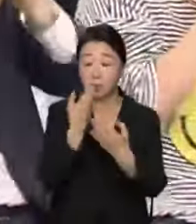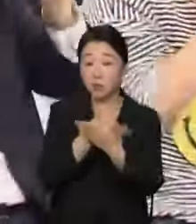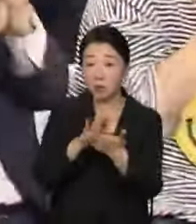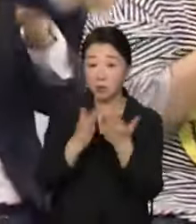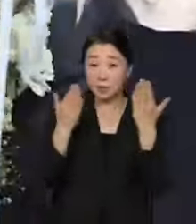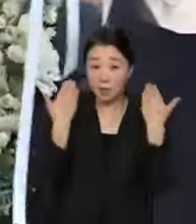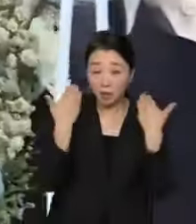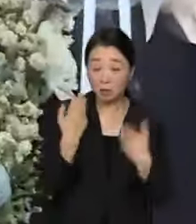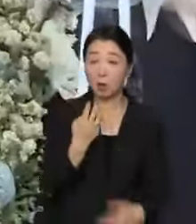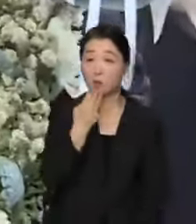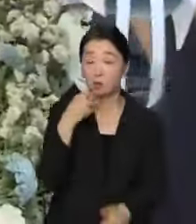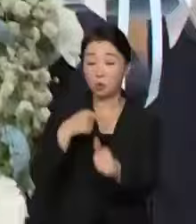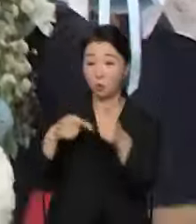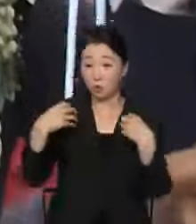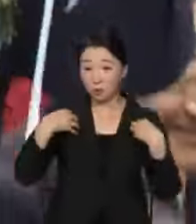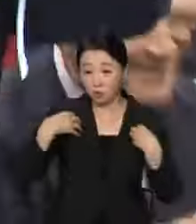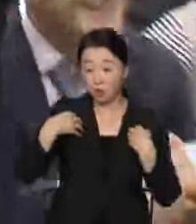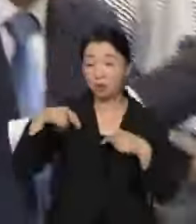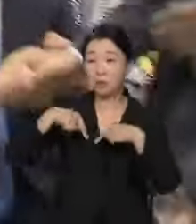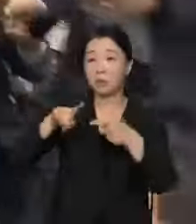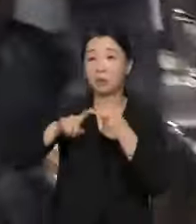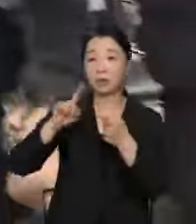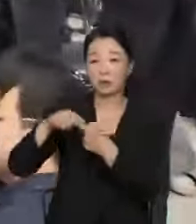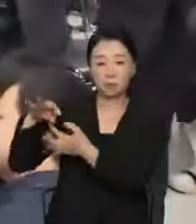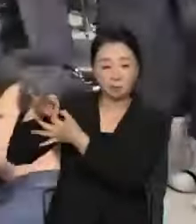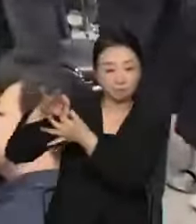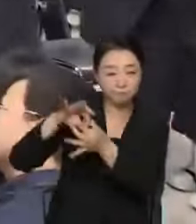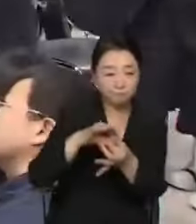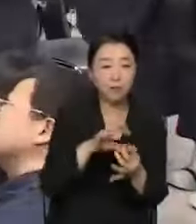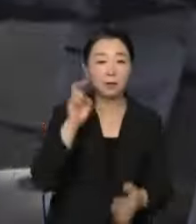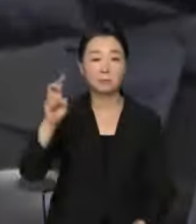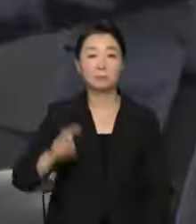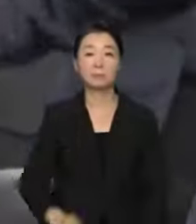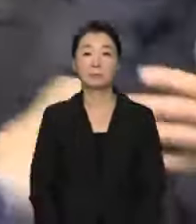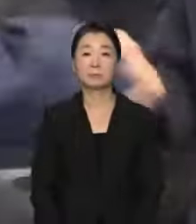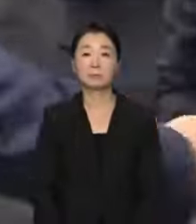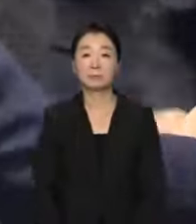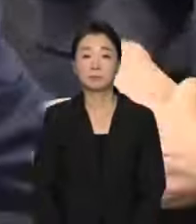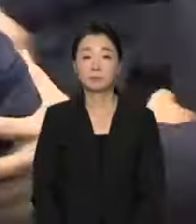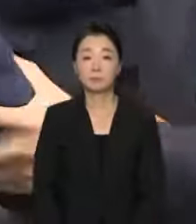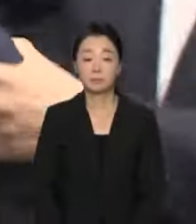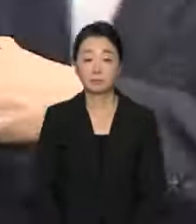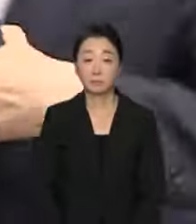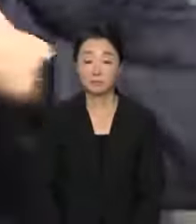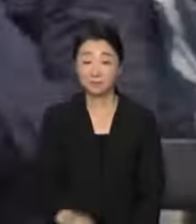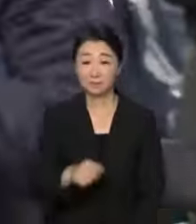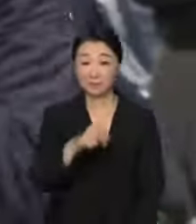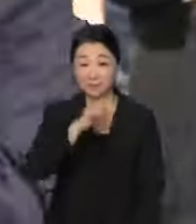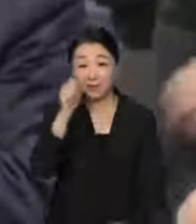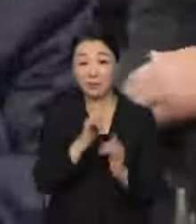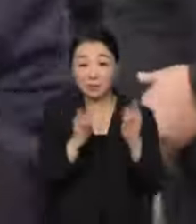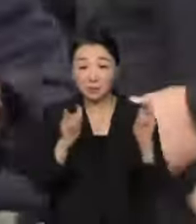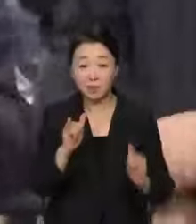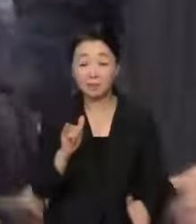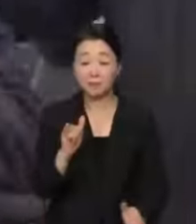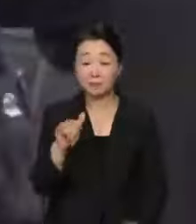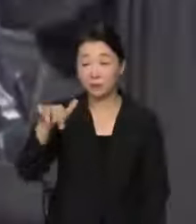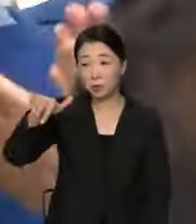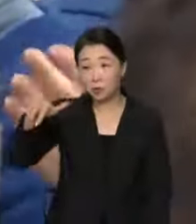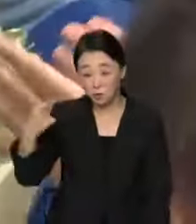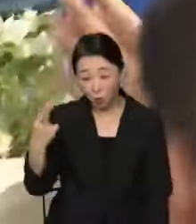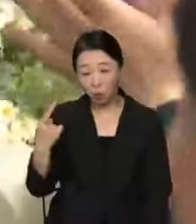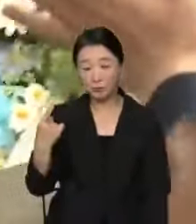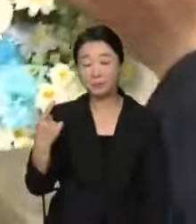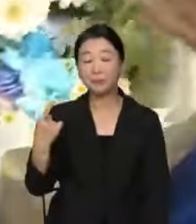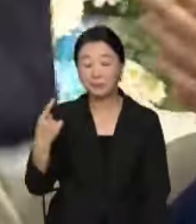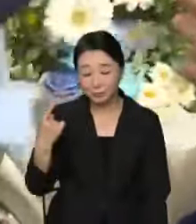기존 서울교육청의 정책들이 대부분 유지될 걸로 보입니다. 정 당선자는 조희연 전 교육감의 자녀 임기인